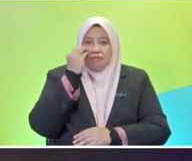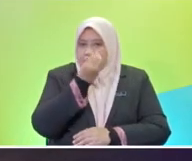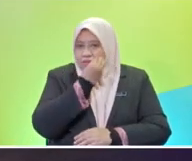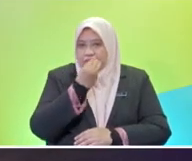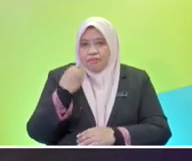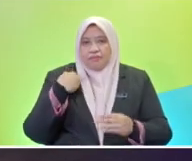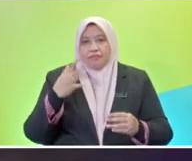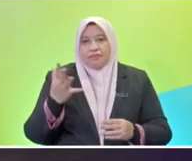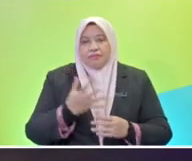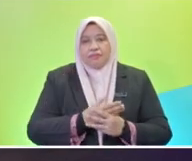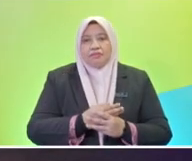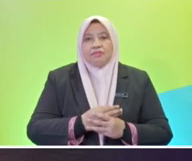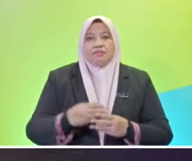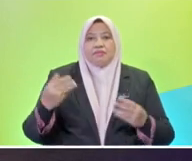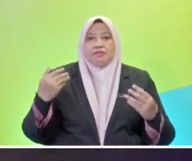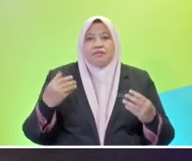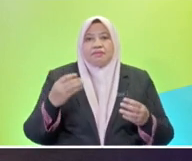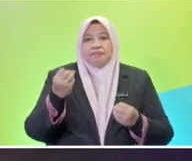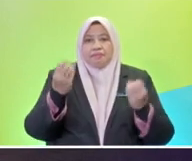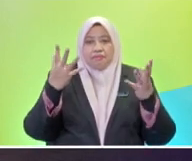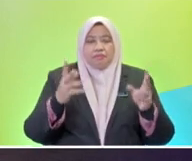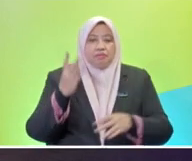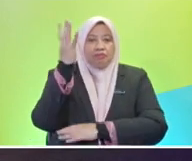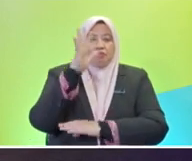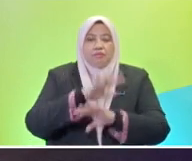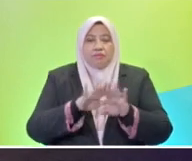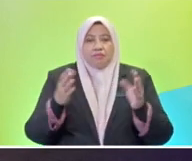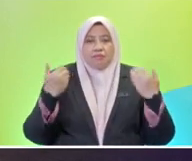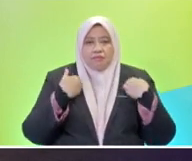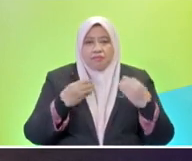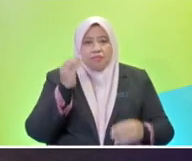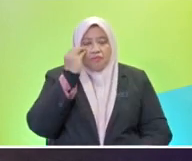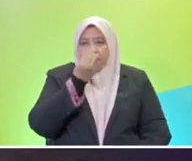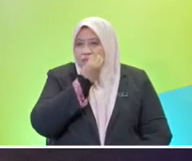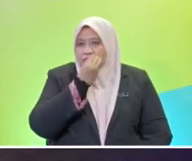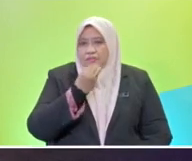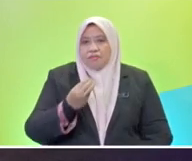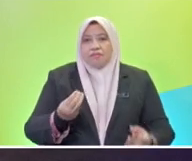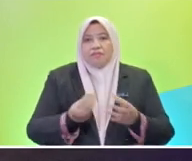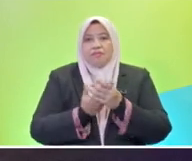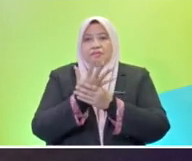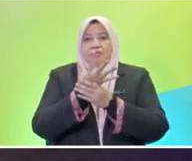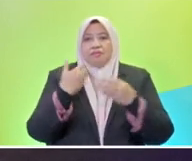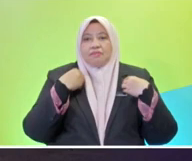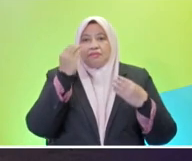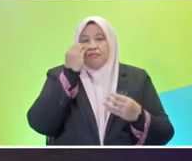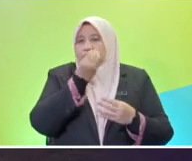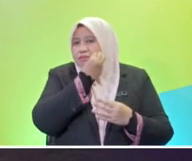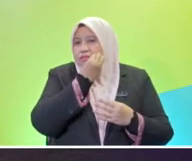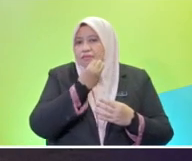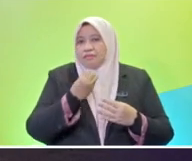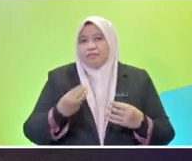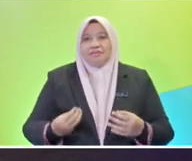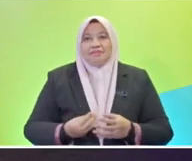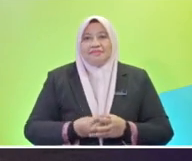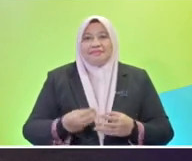kan? Pokok apa lagi yang tak berbunga? Banyak, cikgu. Banyak lagi, kan? Rumput ada bunga tak? Rumput yang ada lalang, cikgu.